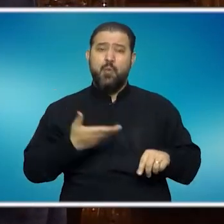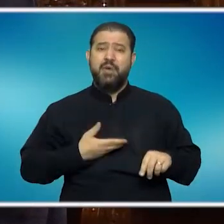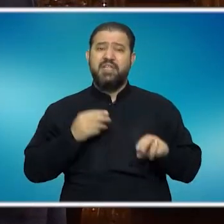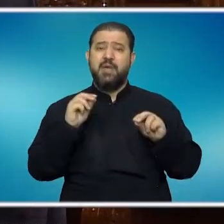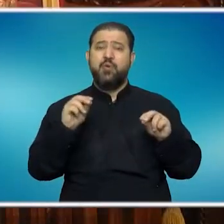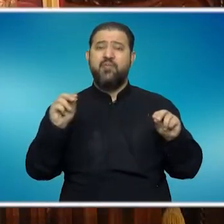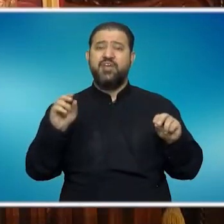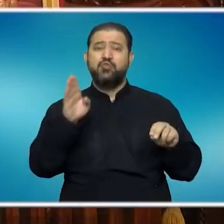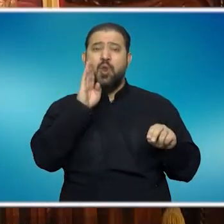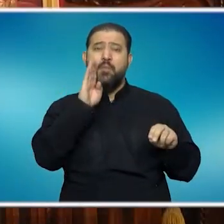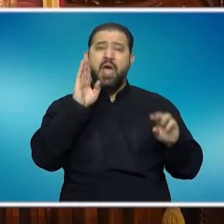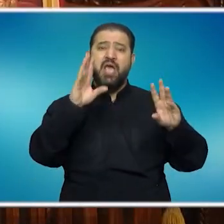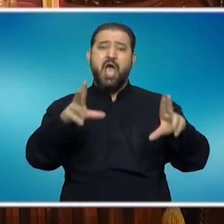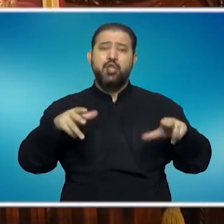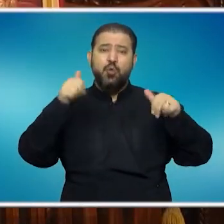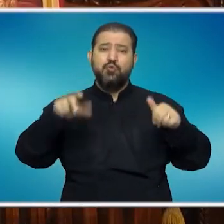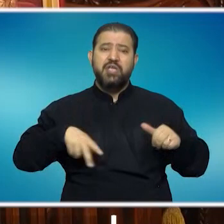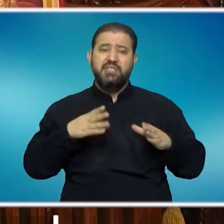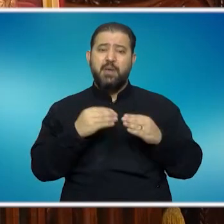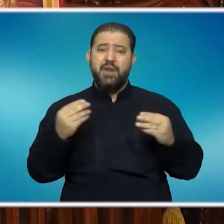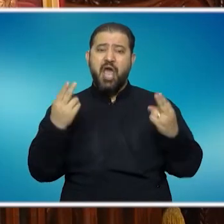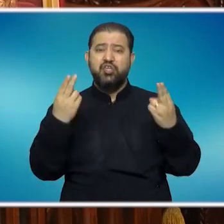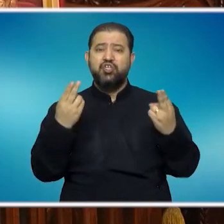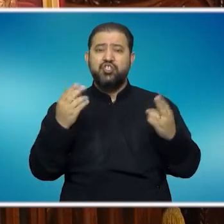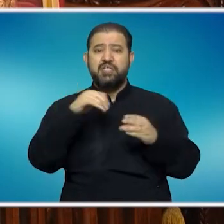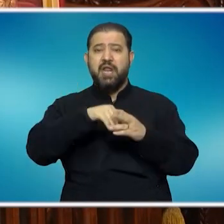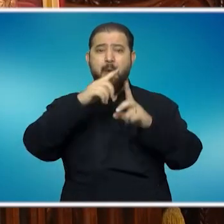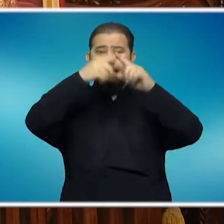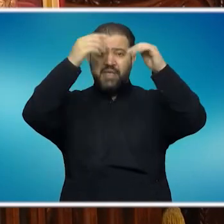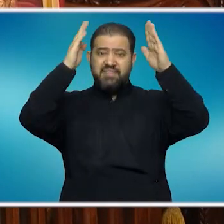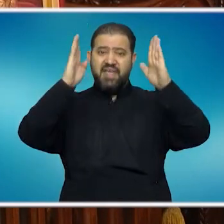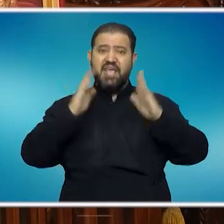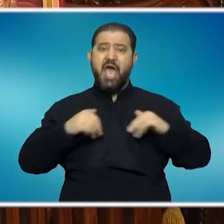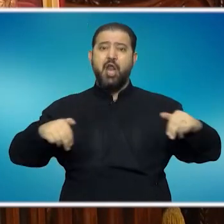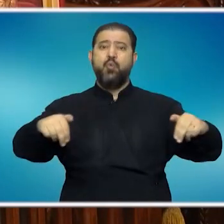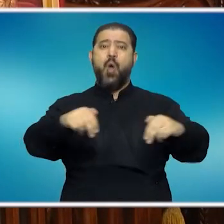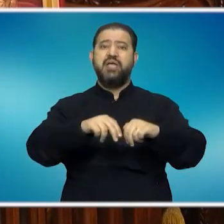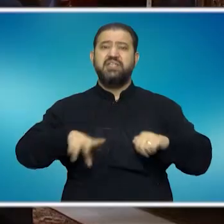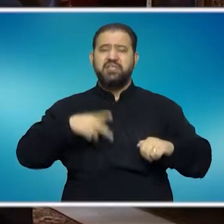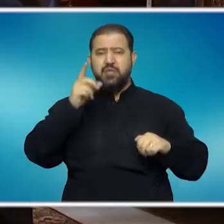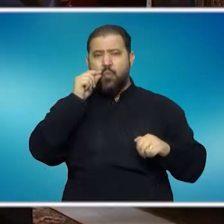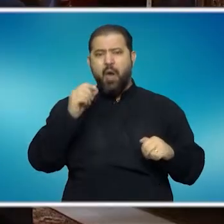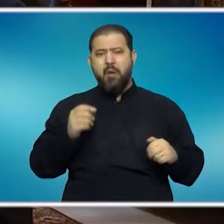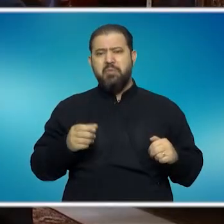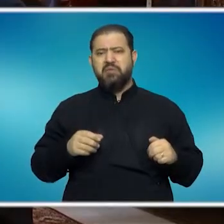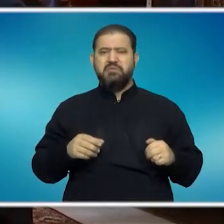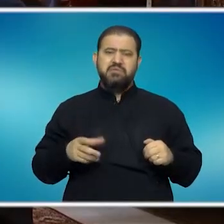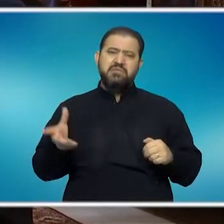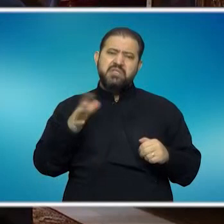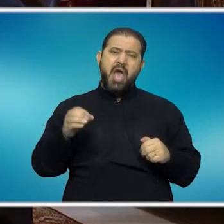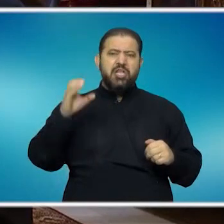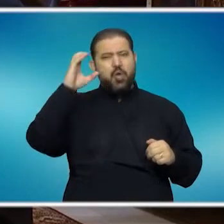Părinte profesor, Maica Domnului, așa cum spuneam, este prea cinstită în biserica noastră și totuși sunt oameni, sunt